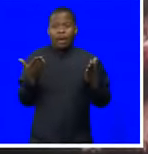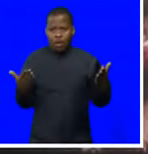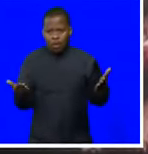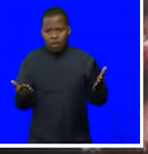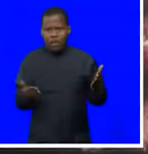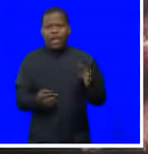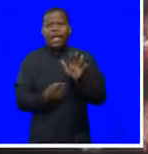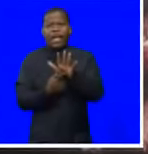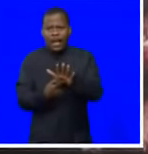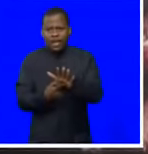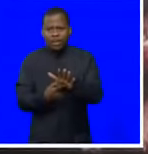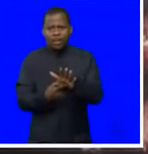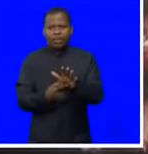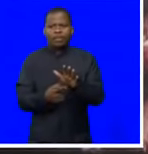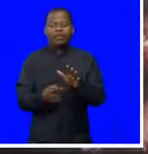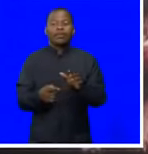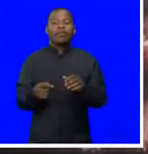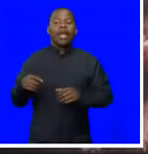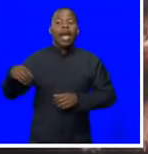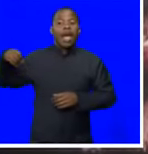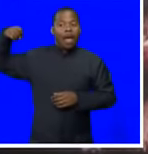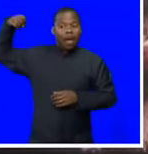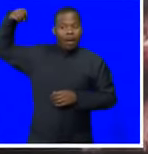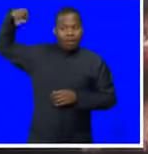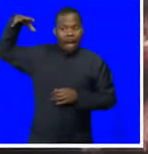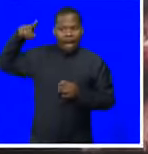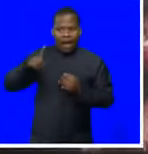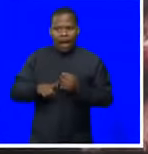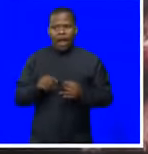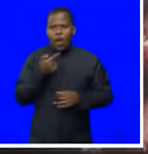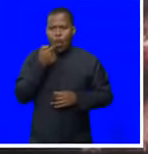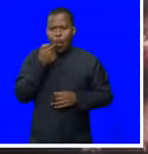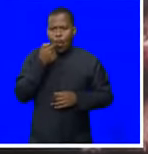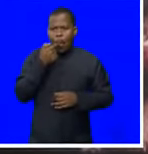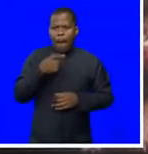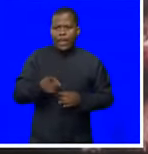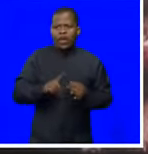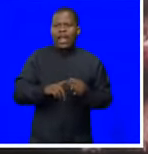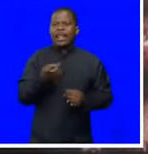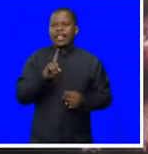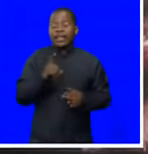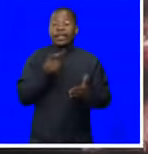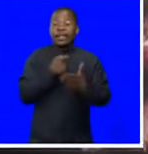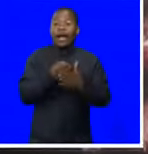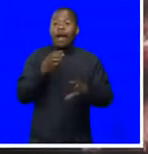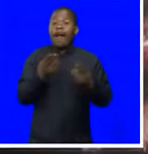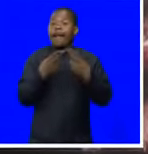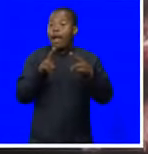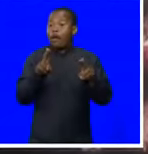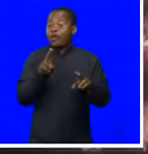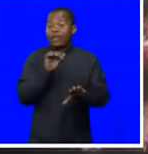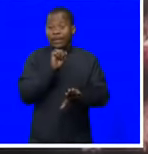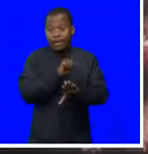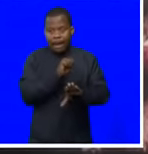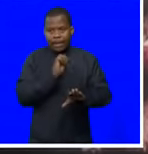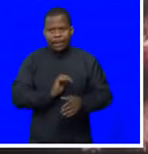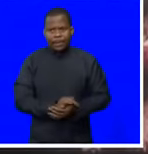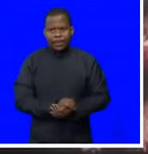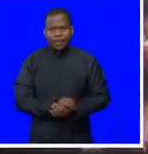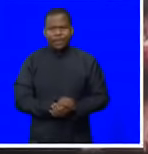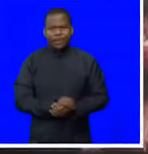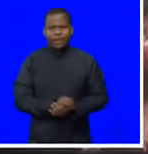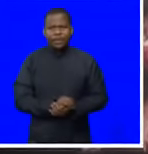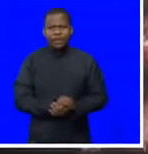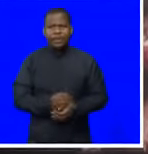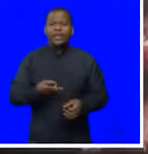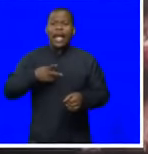iningi energy yethu yonke siyayi import nangingathinza nje nawutawubuka whether indzaba ya gas noma indzaba ya petroleum